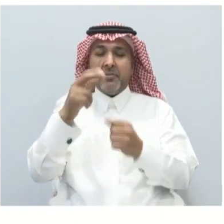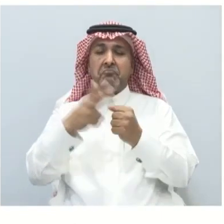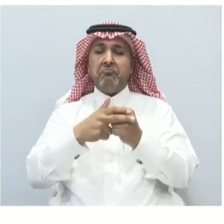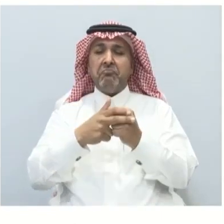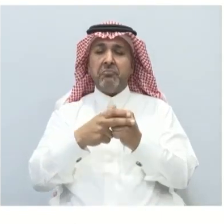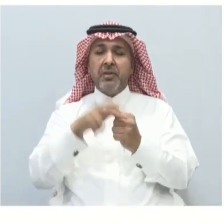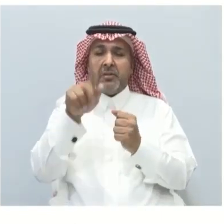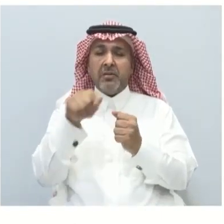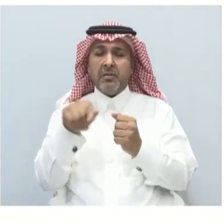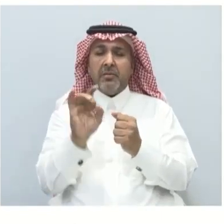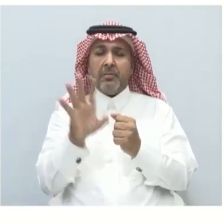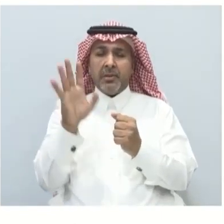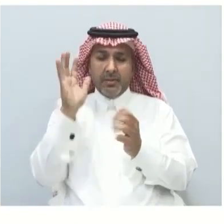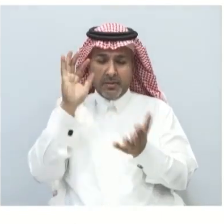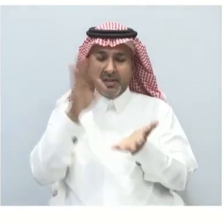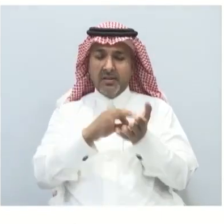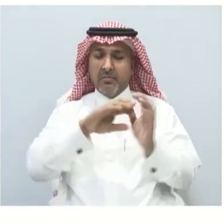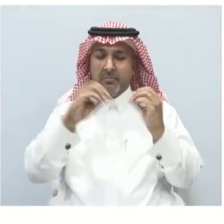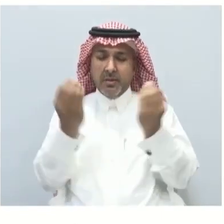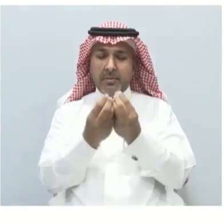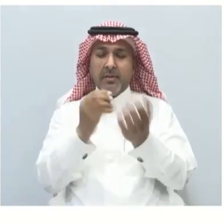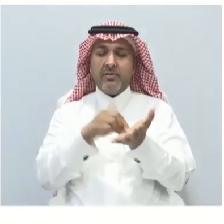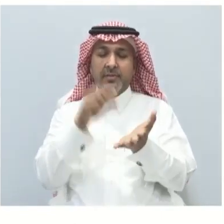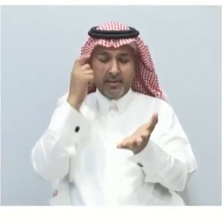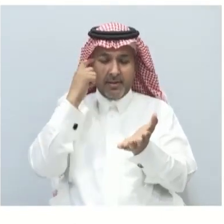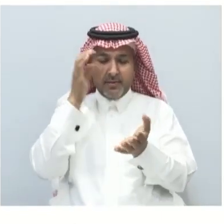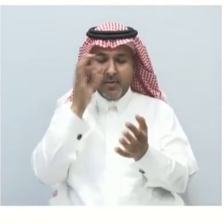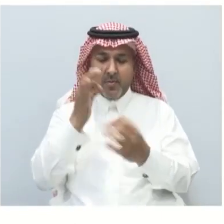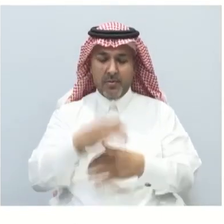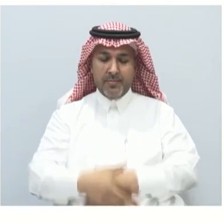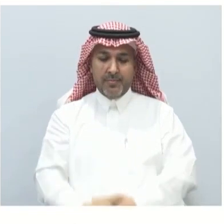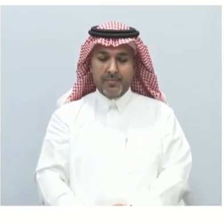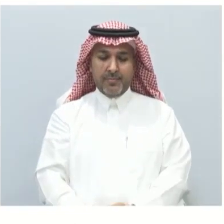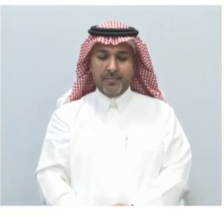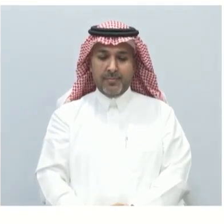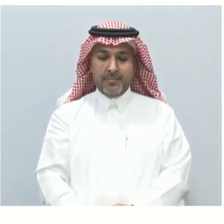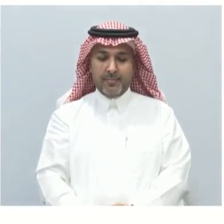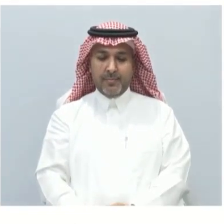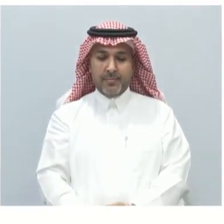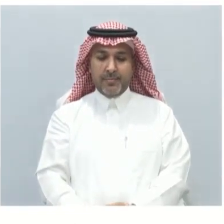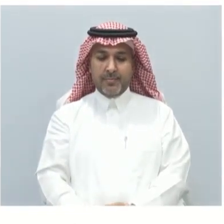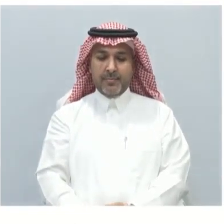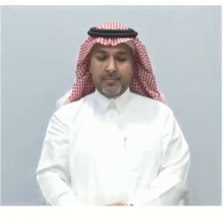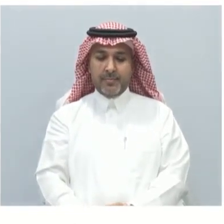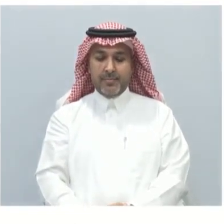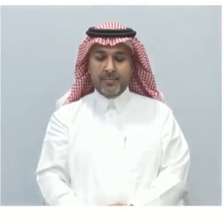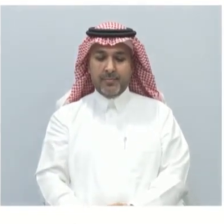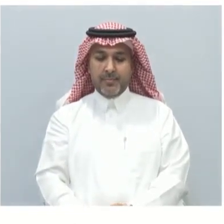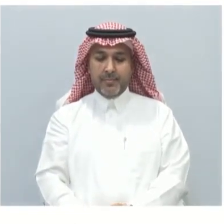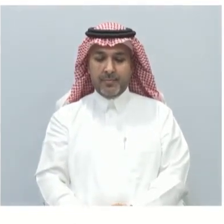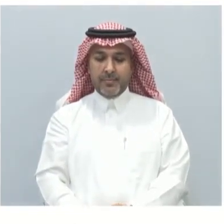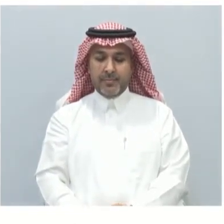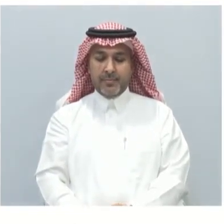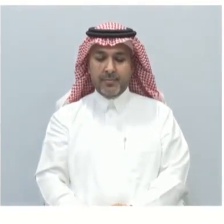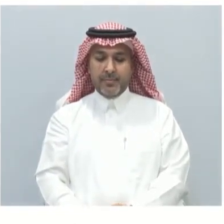الصفر فبالتالي راح نقول ان الداله الاسيه هي الداله يمكن وصفها بمعادله على هذه الصوره وفق